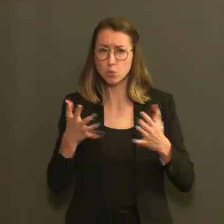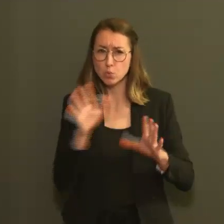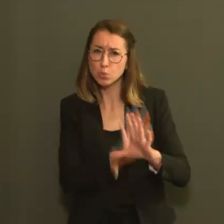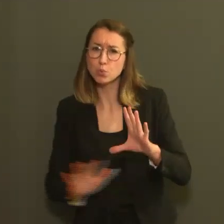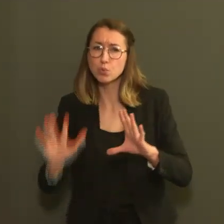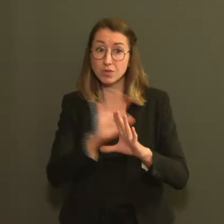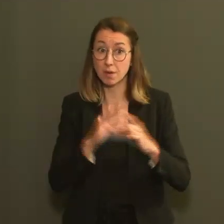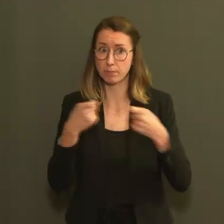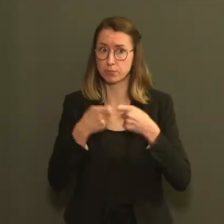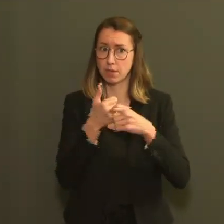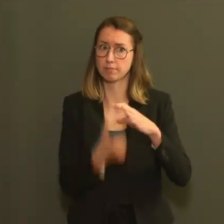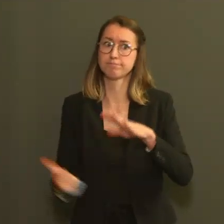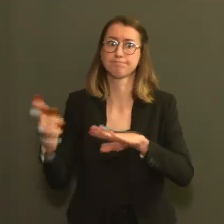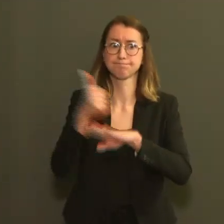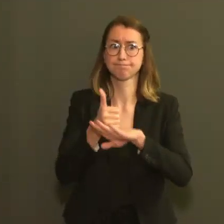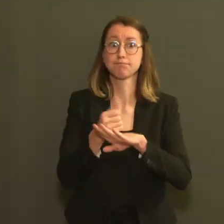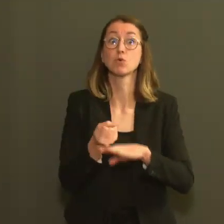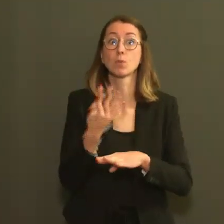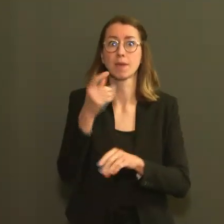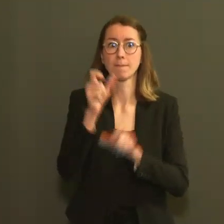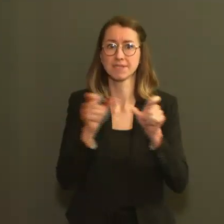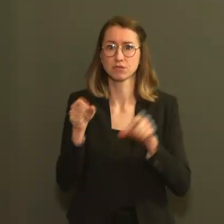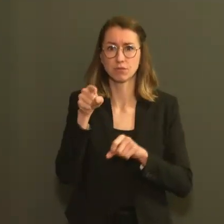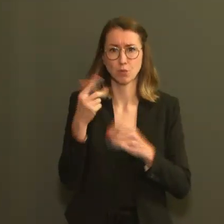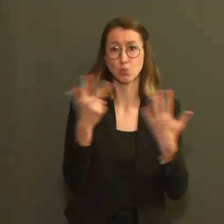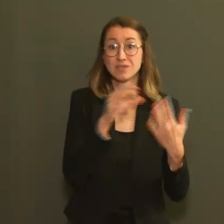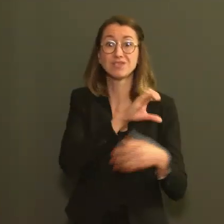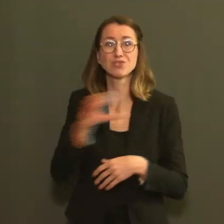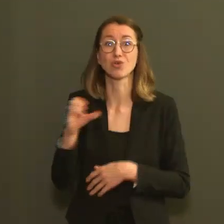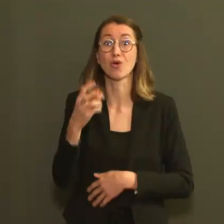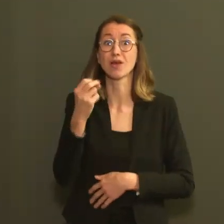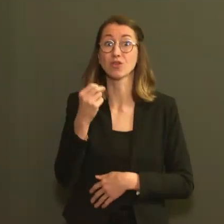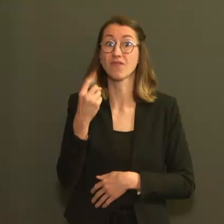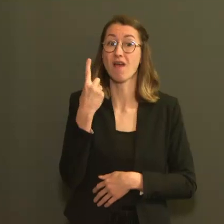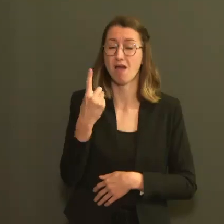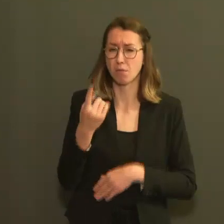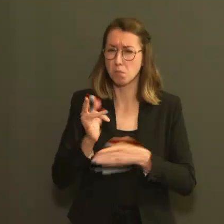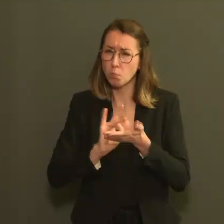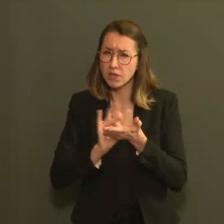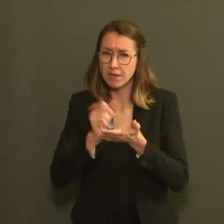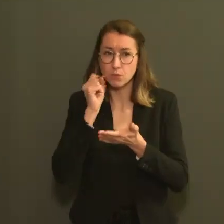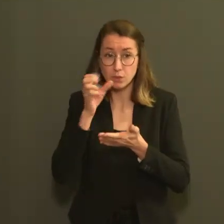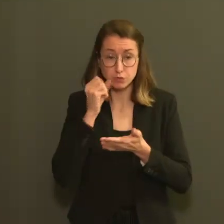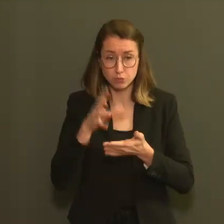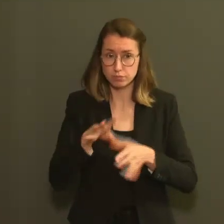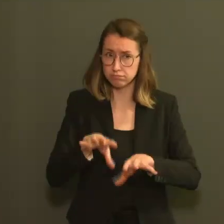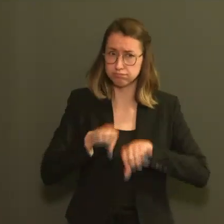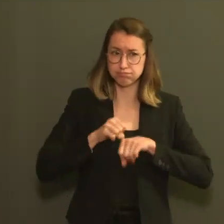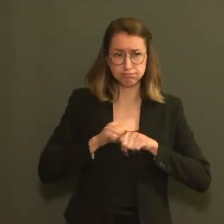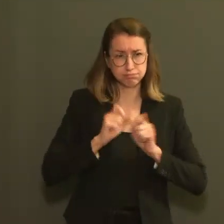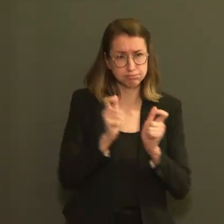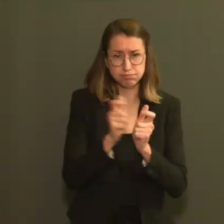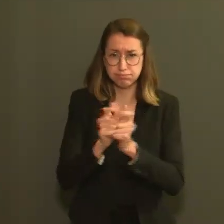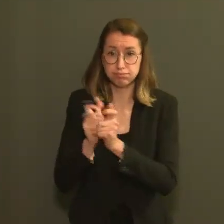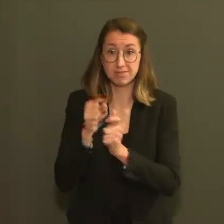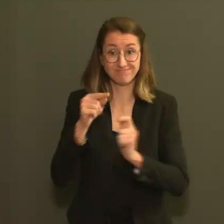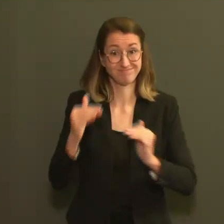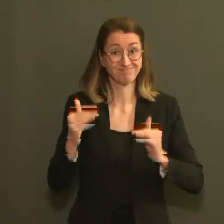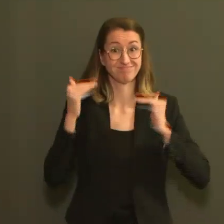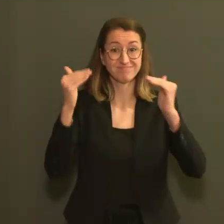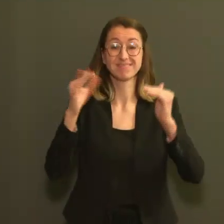avec 881 nouveaux cas par jour. C'est une augmentation de 52%. Ça reste